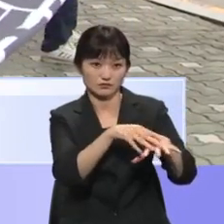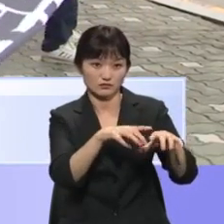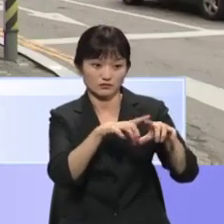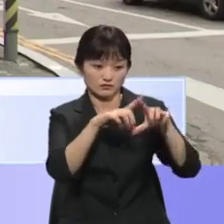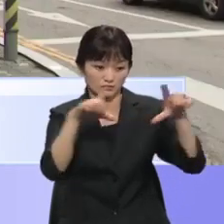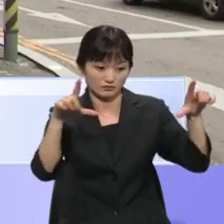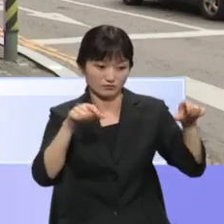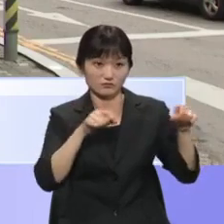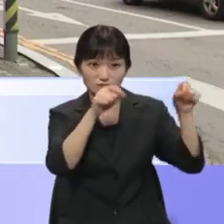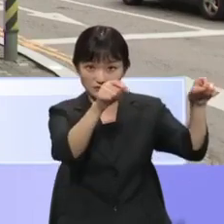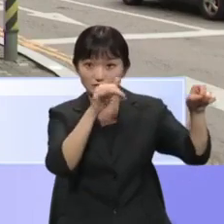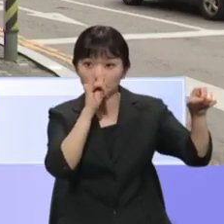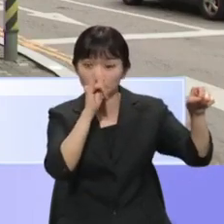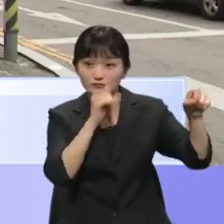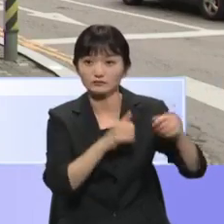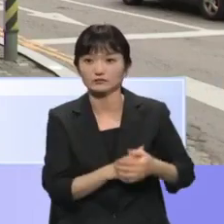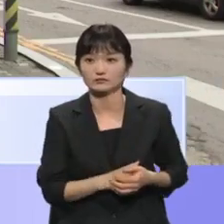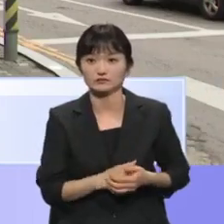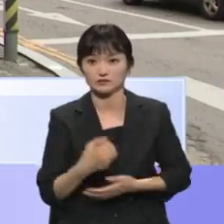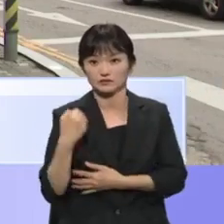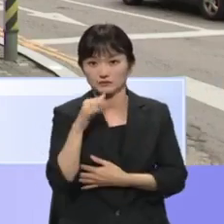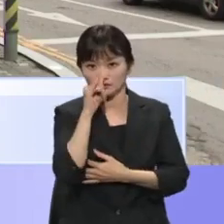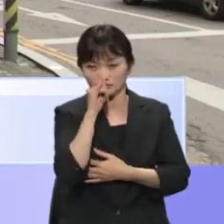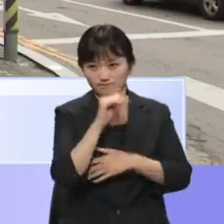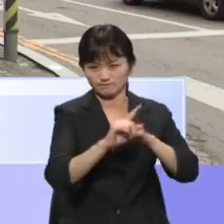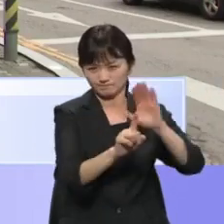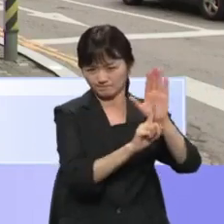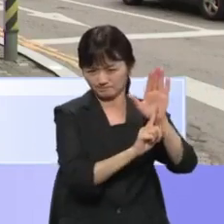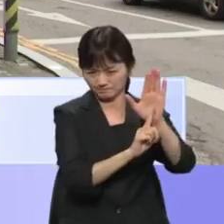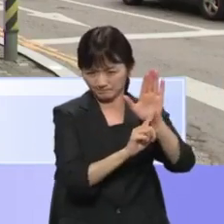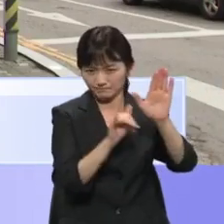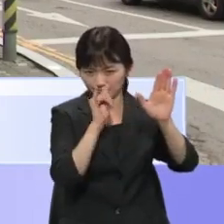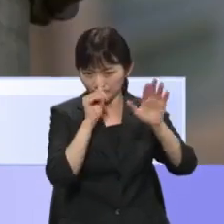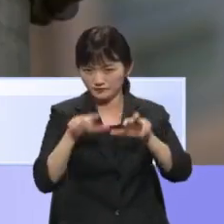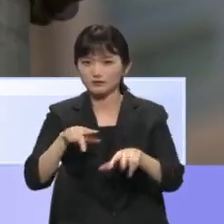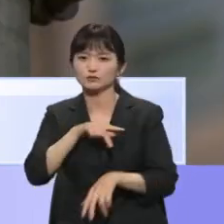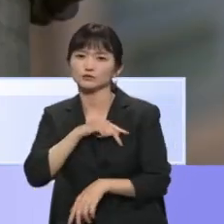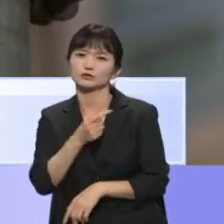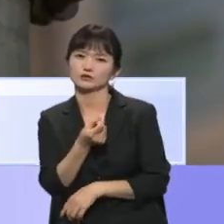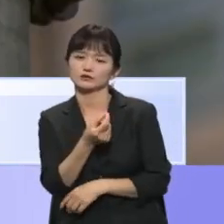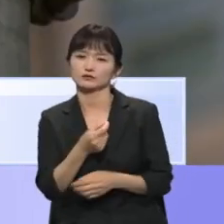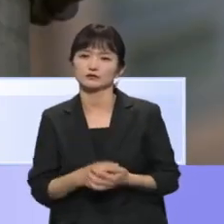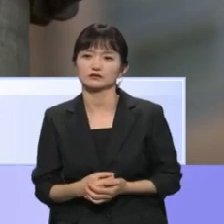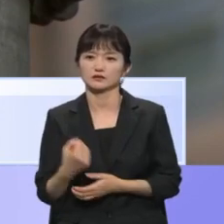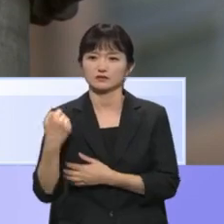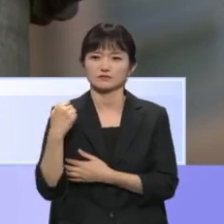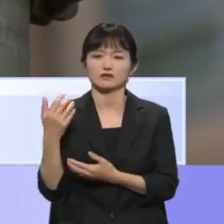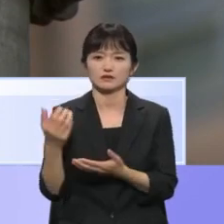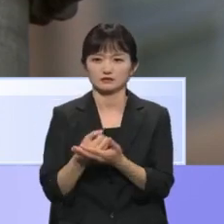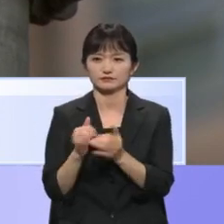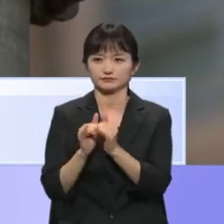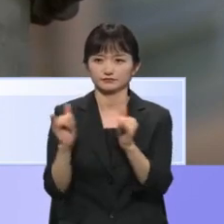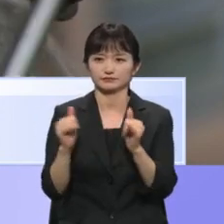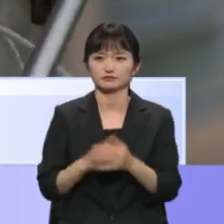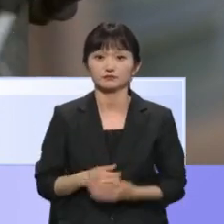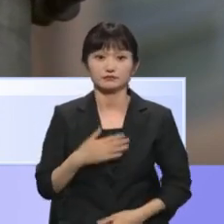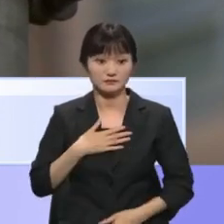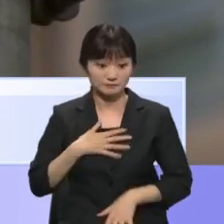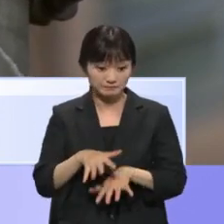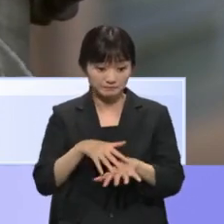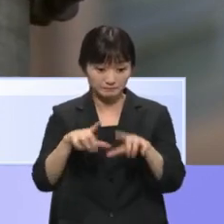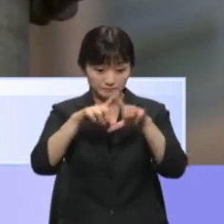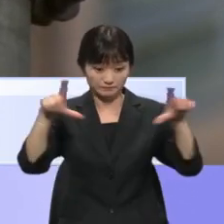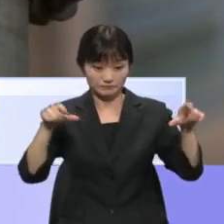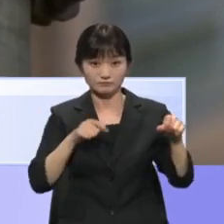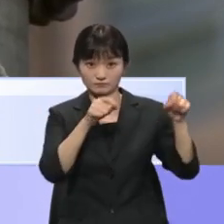홍보를 강화하는 말하자면 악순환이 됩니다 내 현역 국회의원 마찬가지거든요 기득권을 갖고 있는 분들이고 내가 걸 수 있을 때